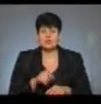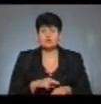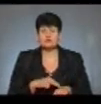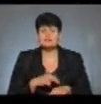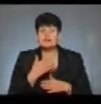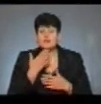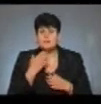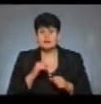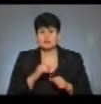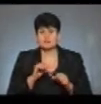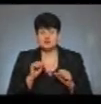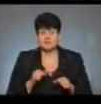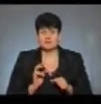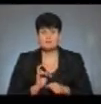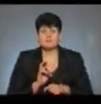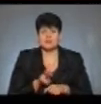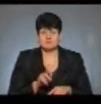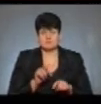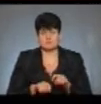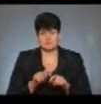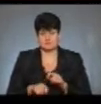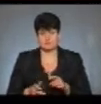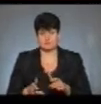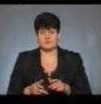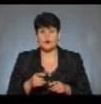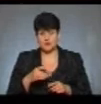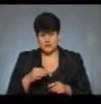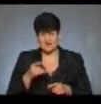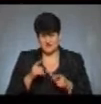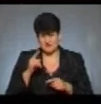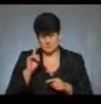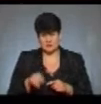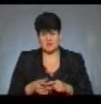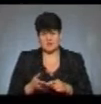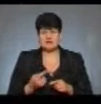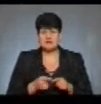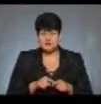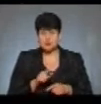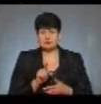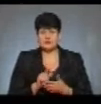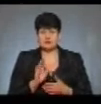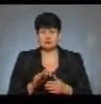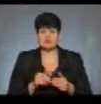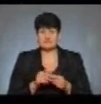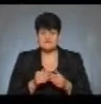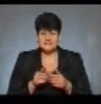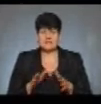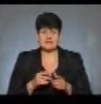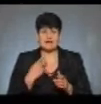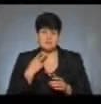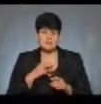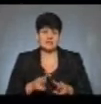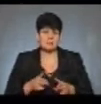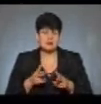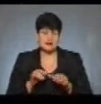мала просто фізичної можливості піти перевіряти, хоча б ми дійсно і знали ці речі. Для цього повинна бути відкрита кримінальна справа, від цього